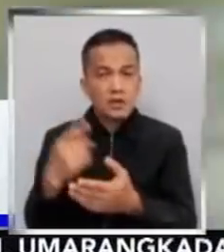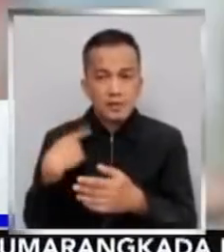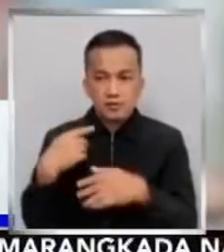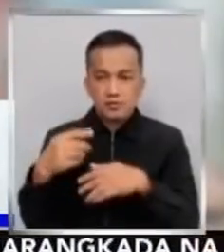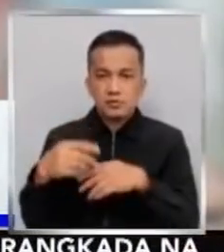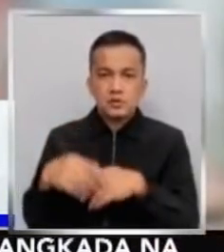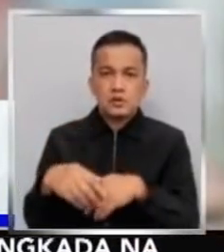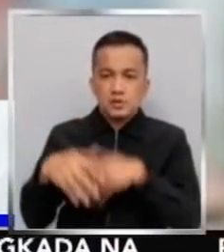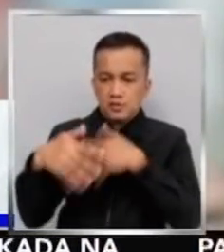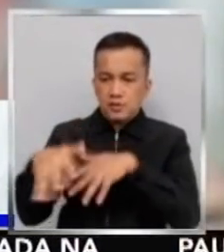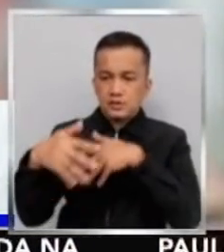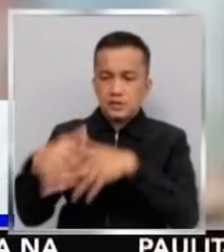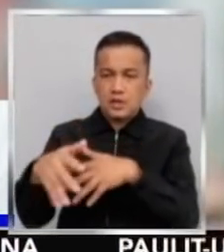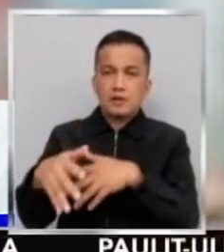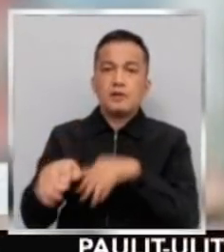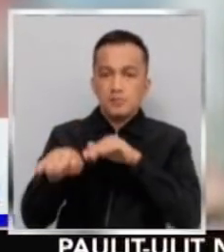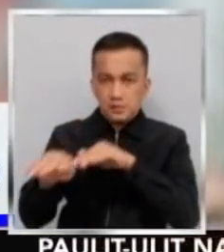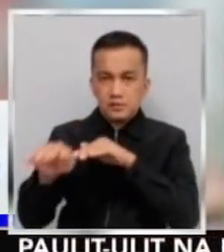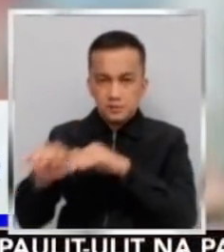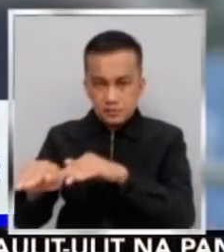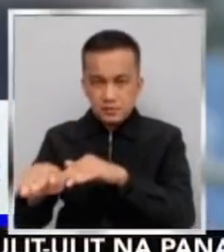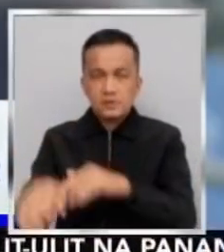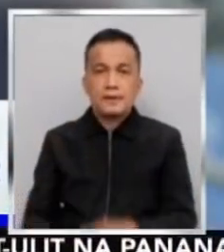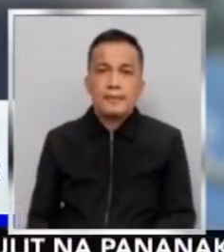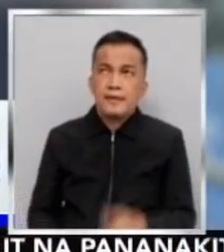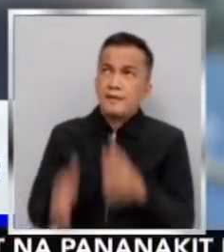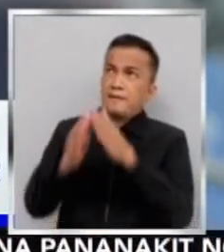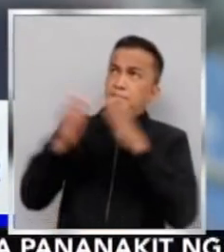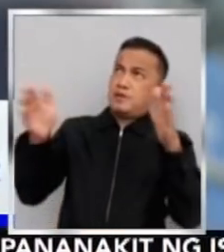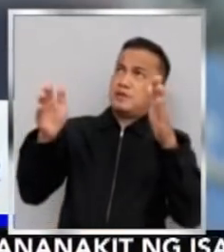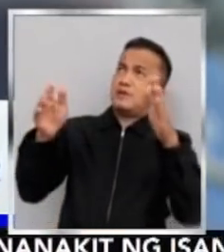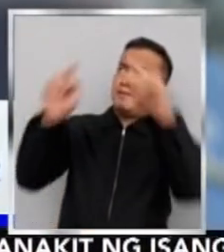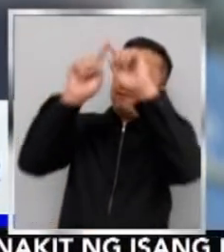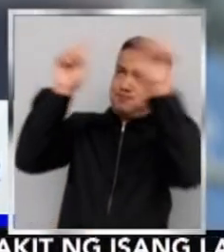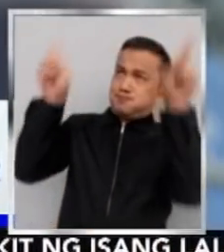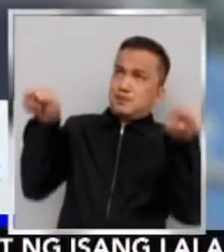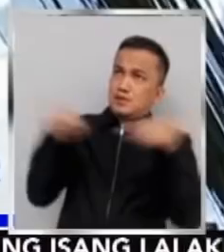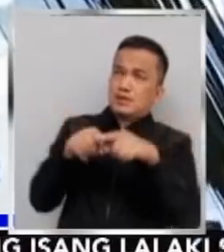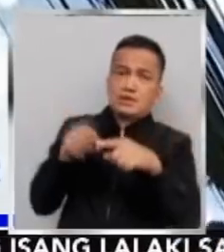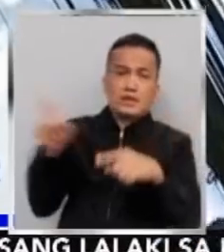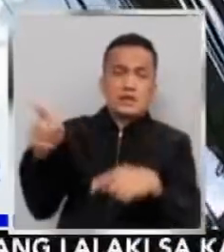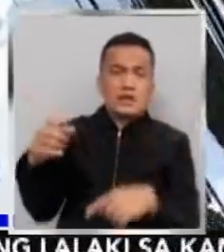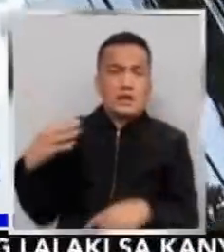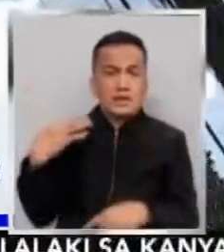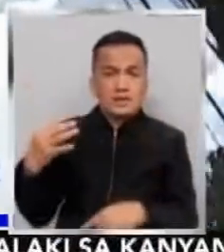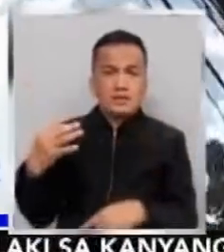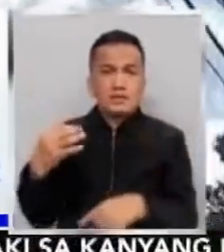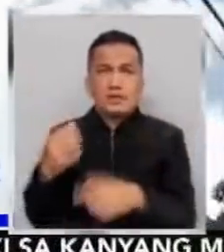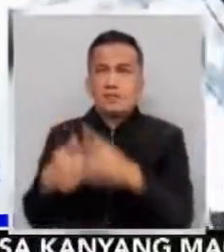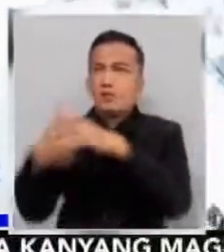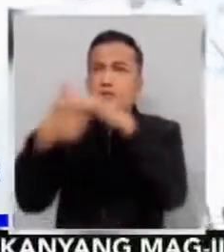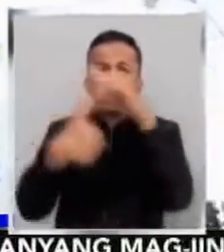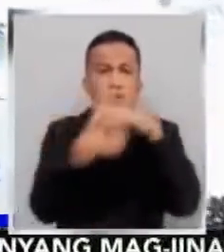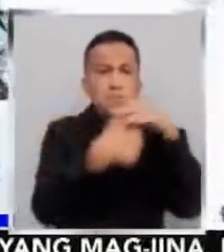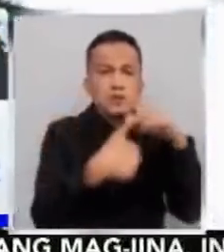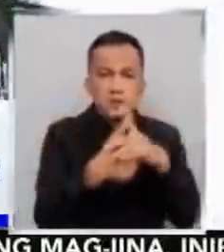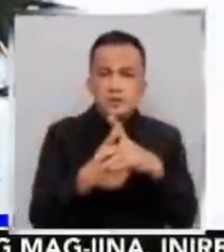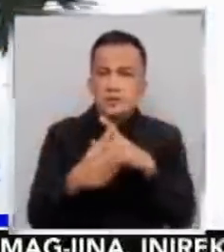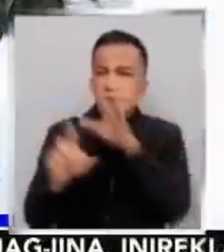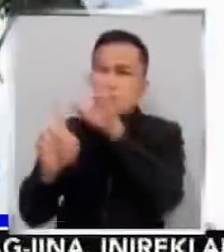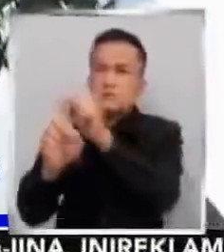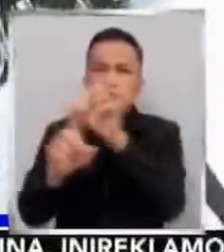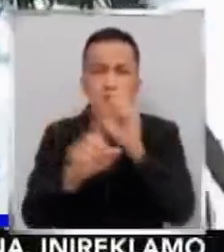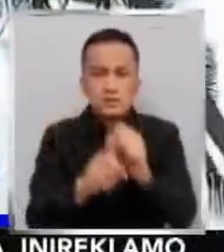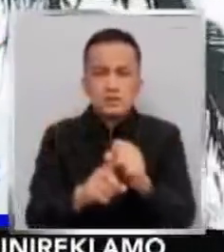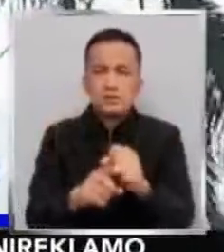nagmotorcade. Naglalaki ang poster ng mga kumakandidato ang nagsulputan sa mga common poster area. Pero may mga naaktuhan kaming walang pakundahan sa pagkakabit